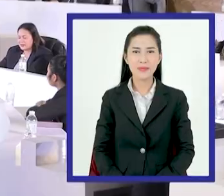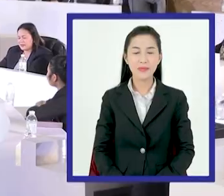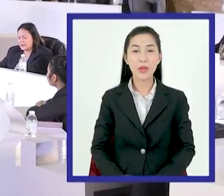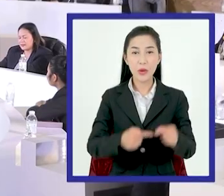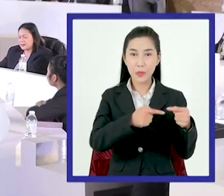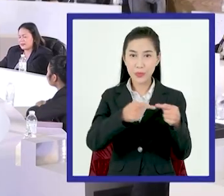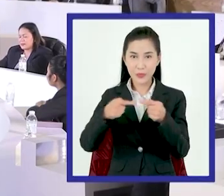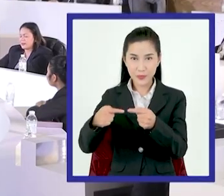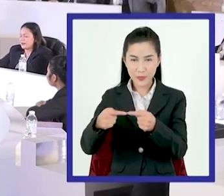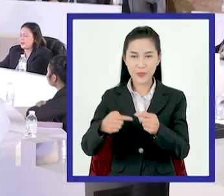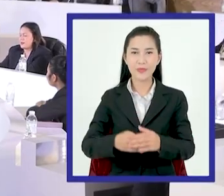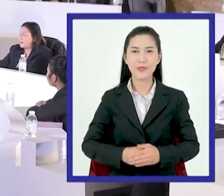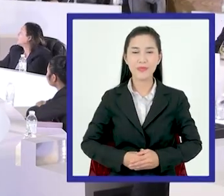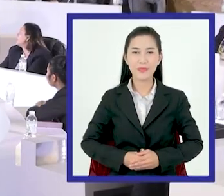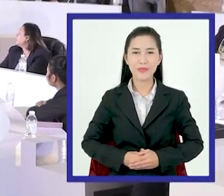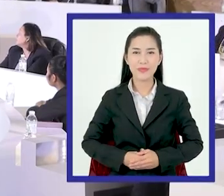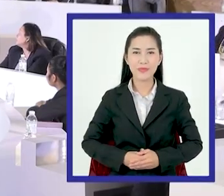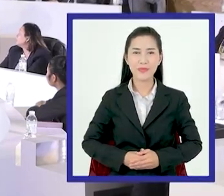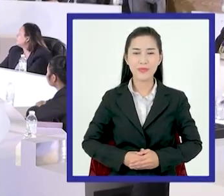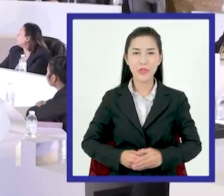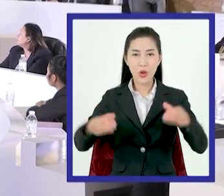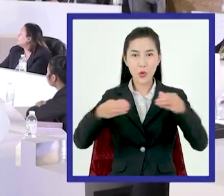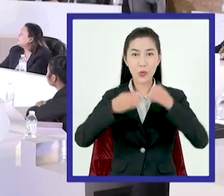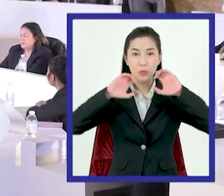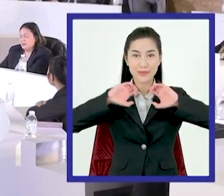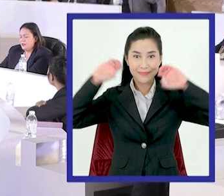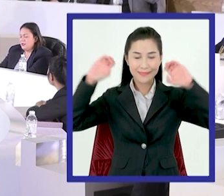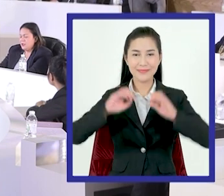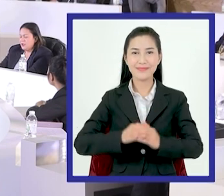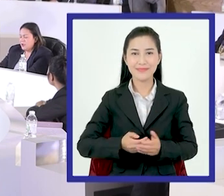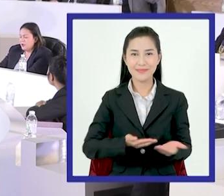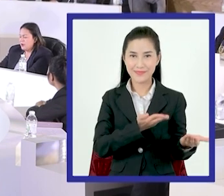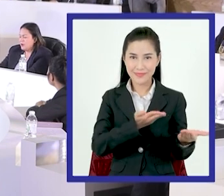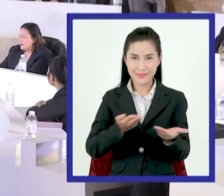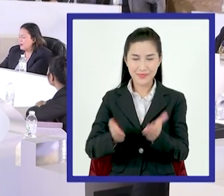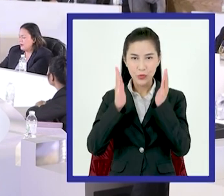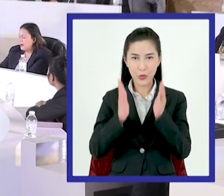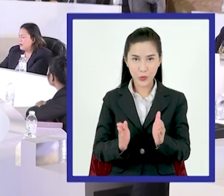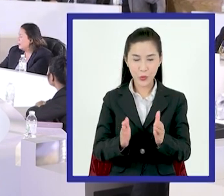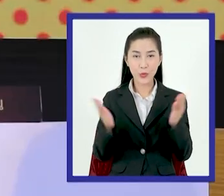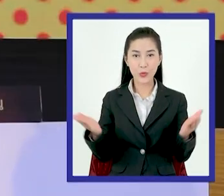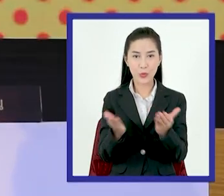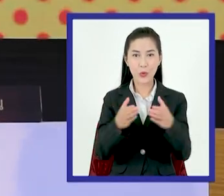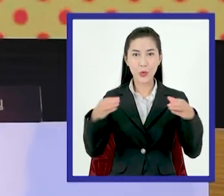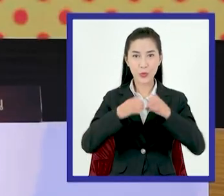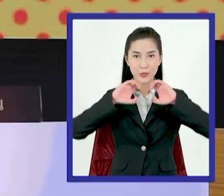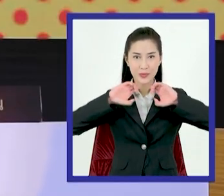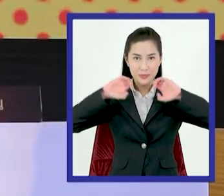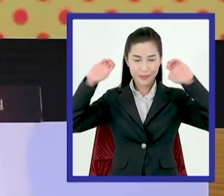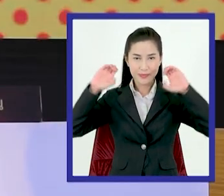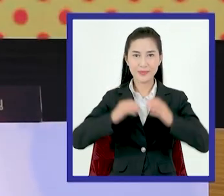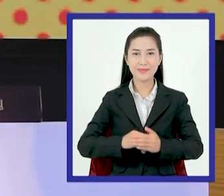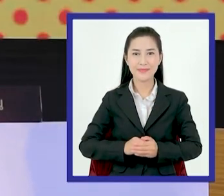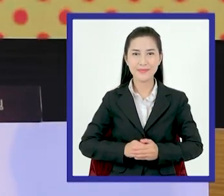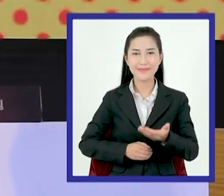ลำดับต่อไปนะครับจะเป็นทางฝ่ายรัฐบาลนะครับเชิญผู้สนับสนุนฝ่ายรัฐบาลนะครับ